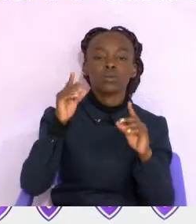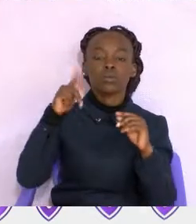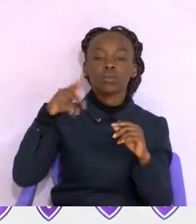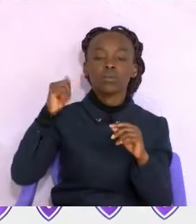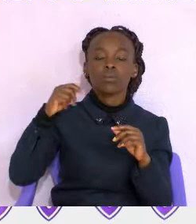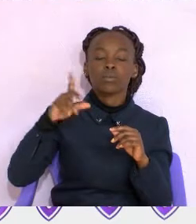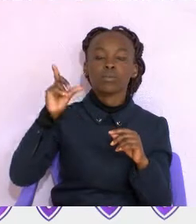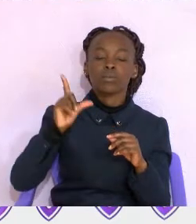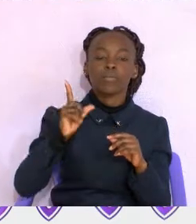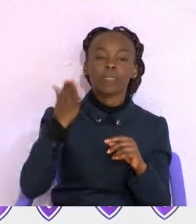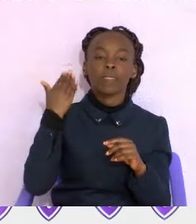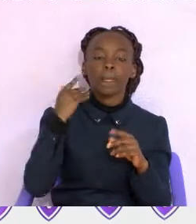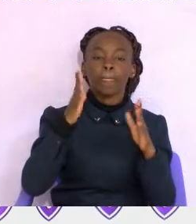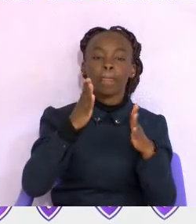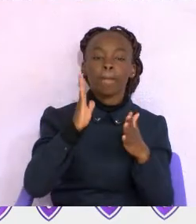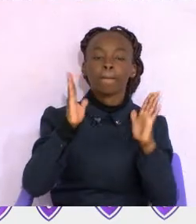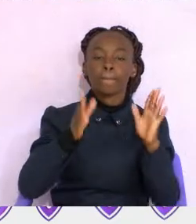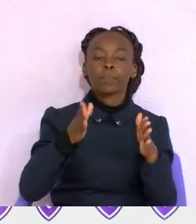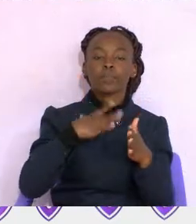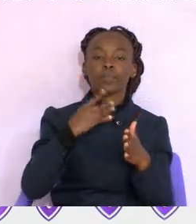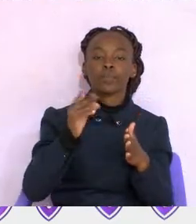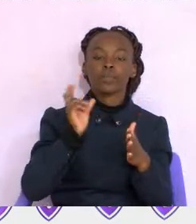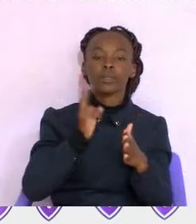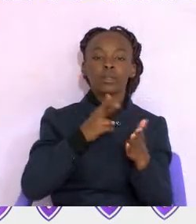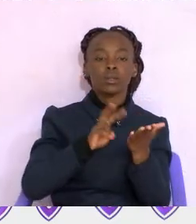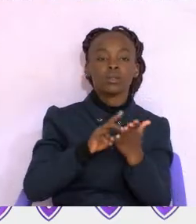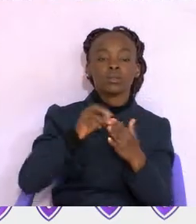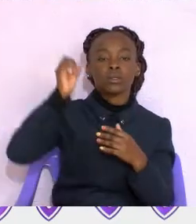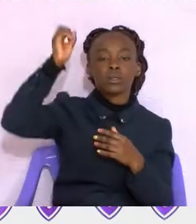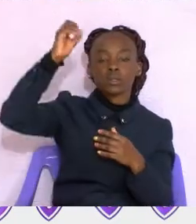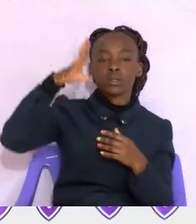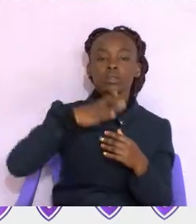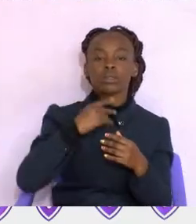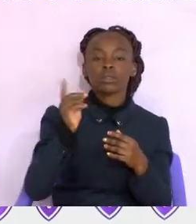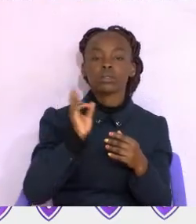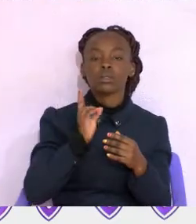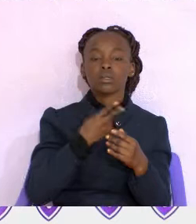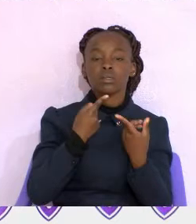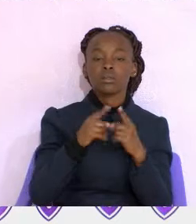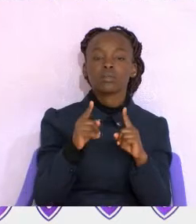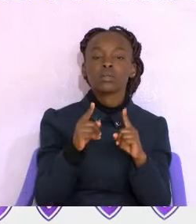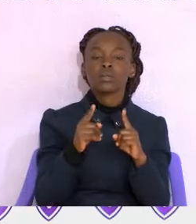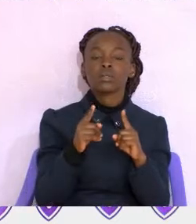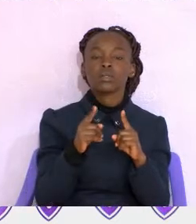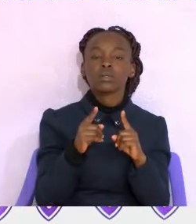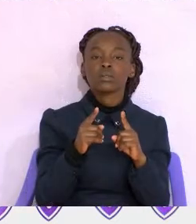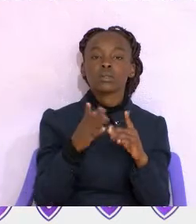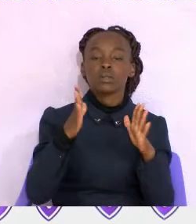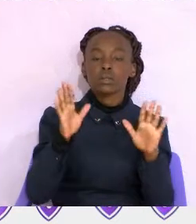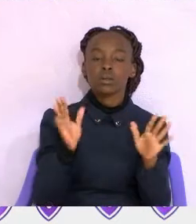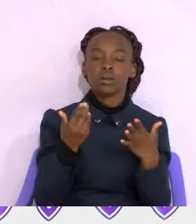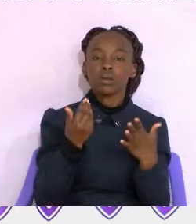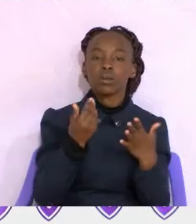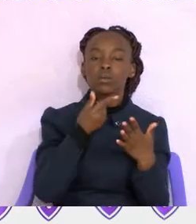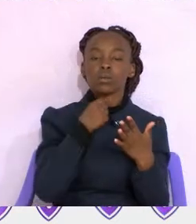sisi. Alitembea chini ya jua kama sisi. Alikutana na dhoruba kama sisi. Lakini angalia taswira yake kwa yale